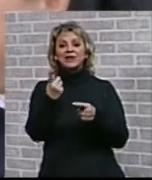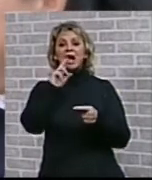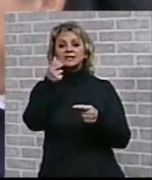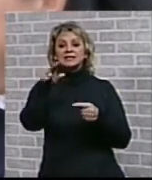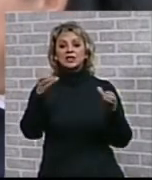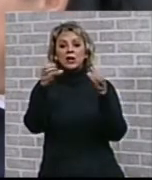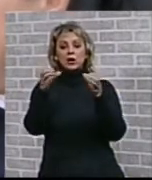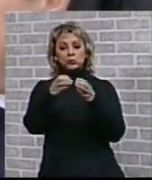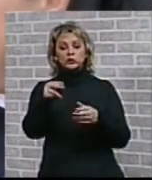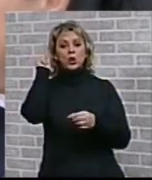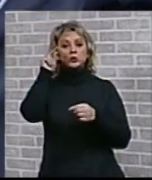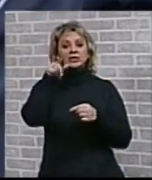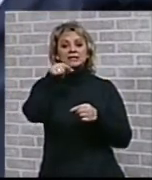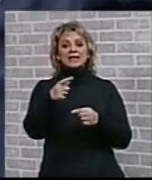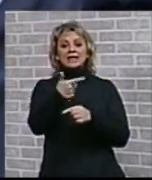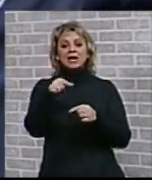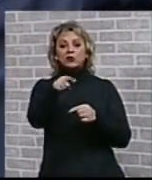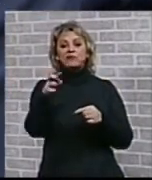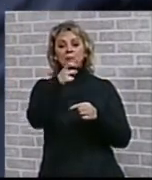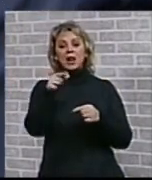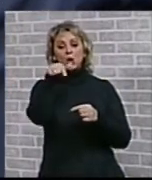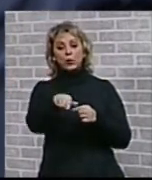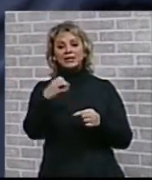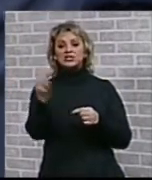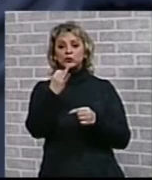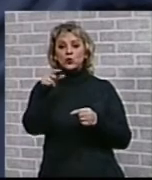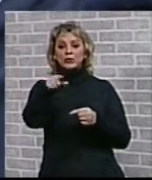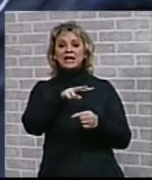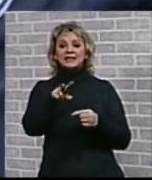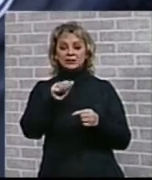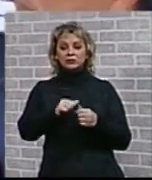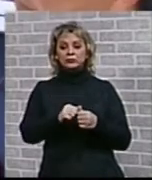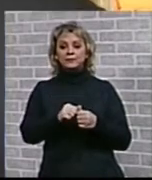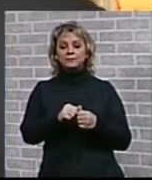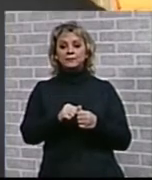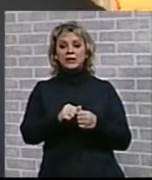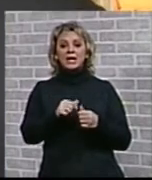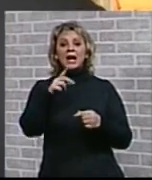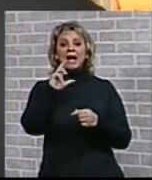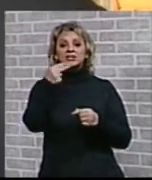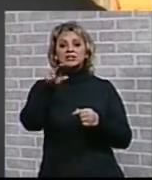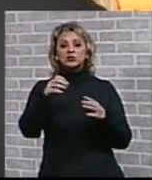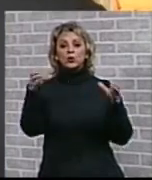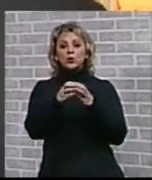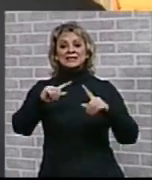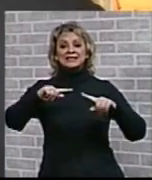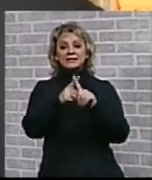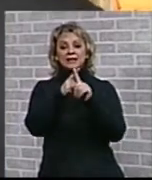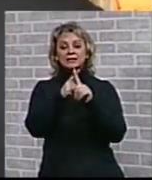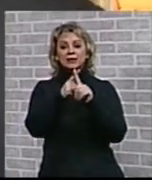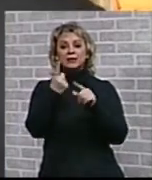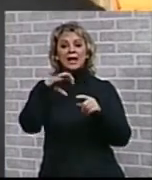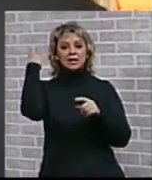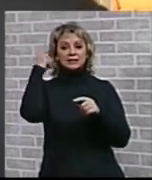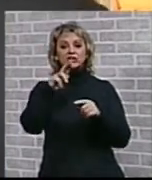кадетских корпусов, учителей географии, биологии, истории и литературы. Кадетский корпус, техникум, вот,